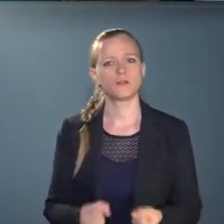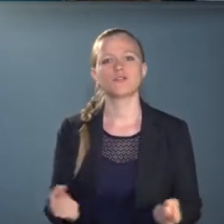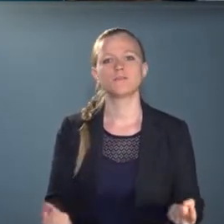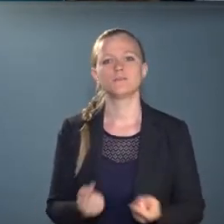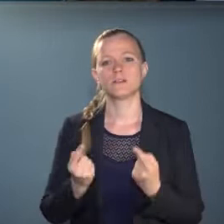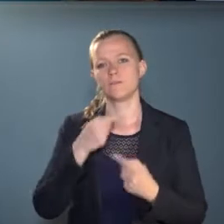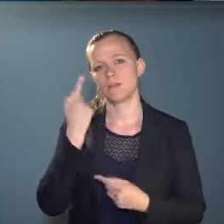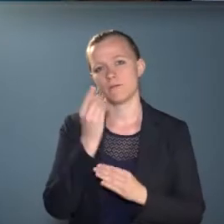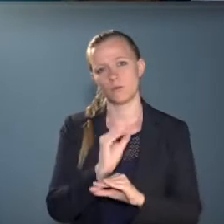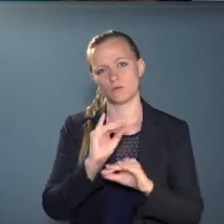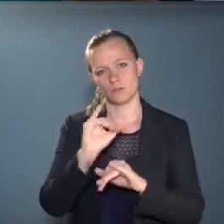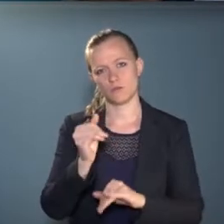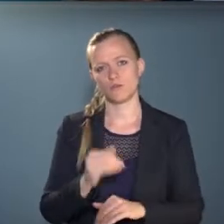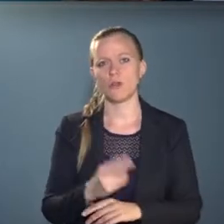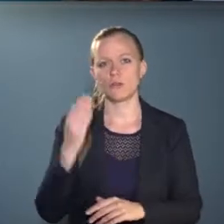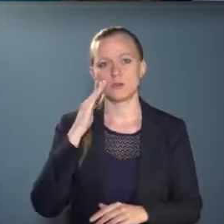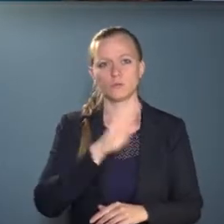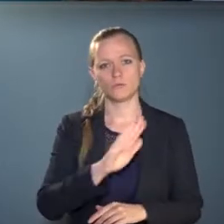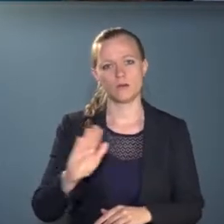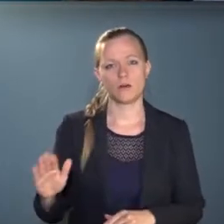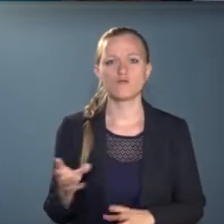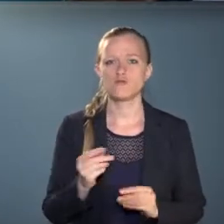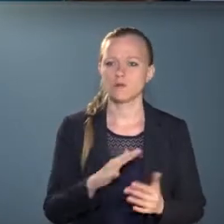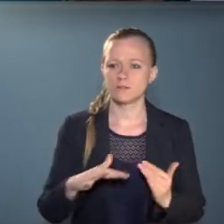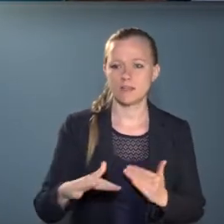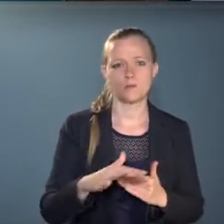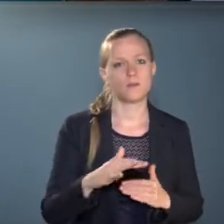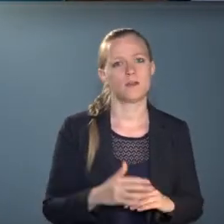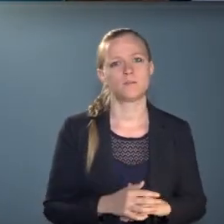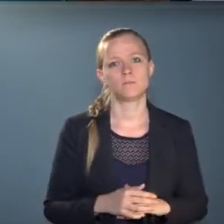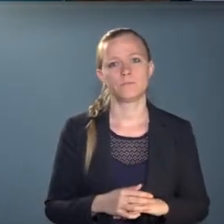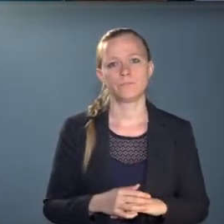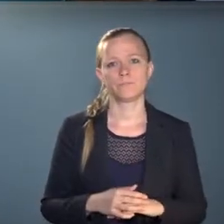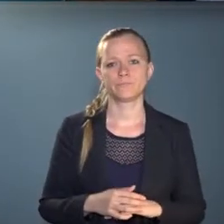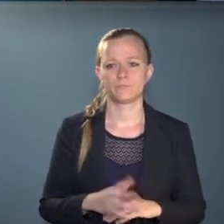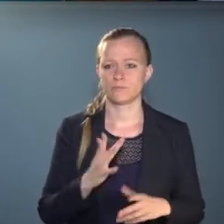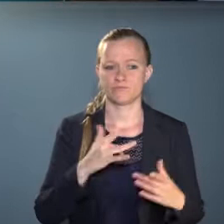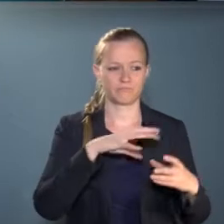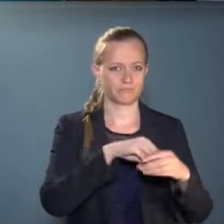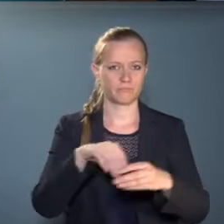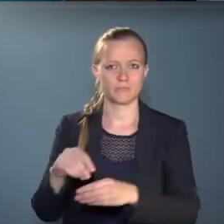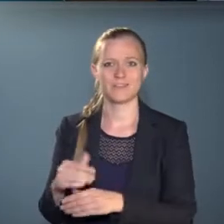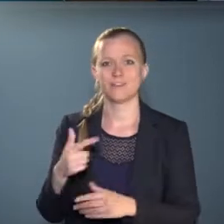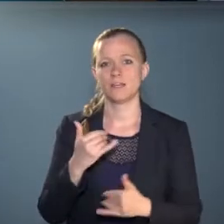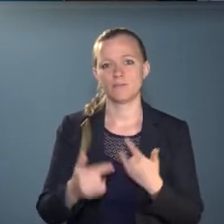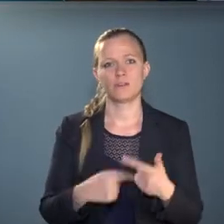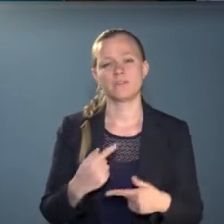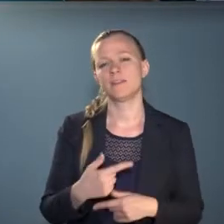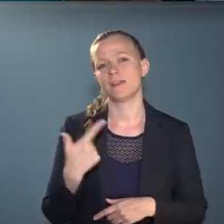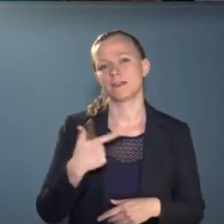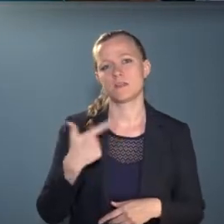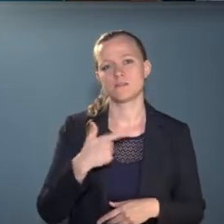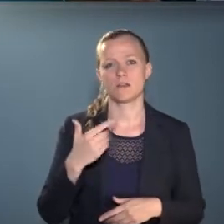intenzív nyelvi oktatás. Katonáink nagyon sok területen megfordulnak, évente 2000 katonánk van külföldi